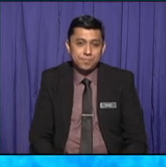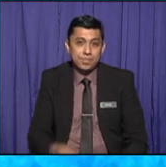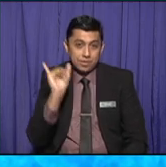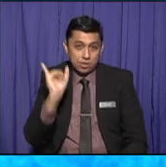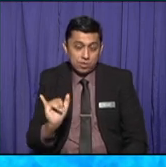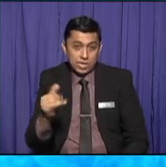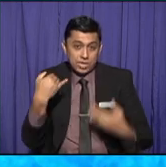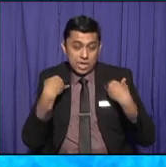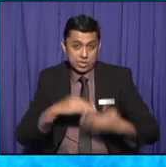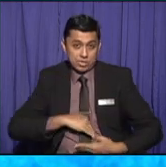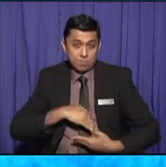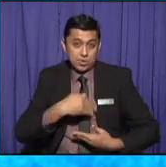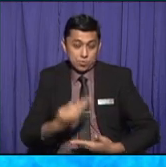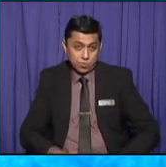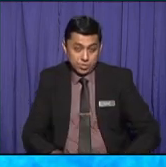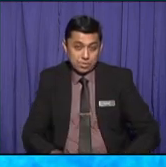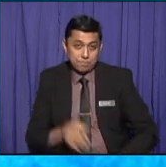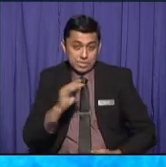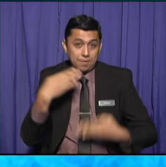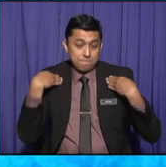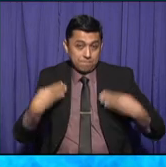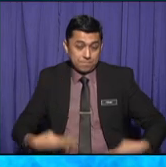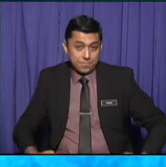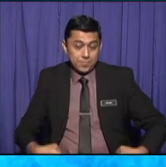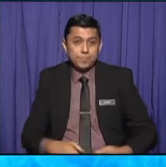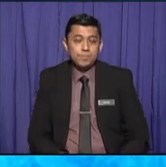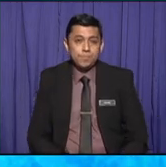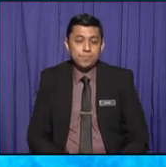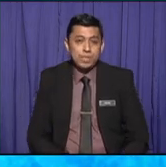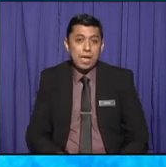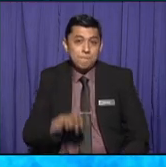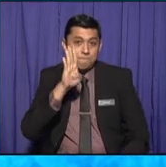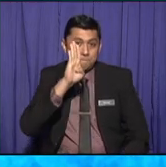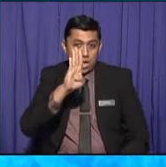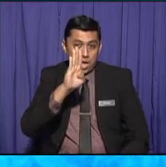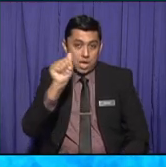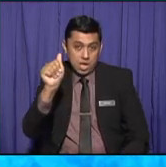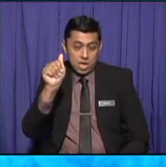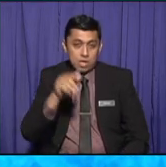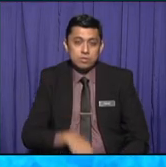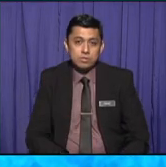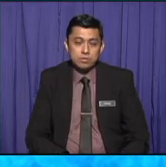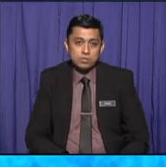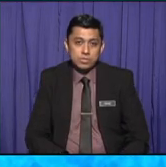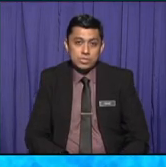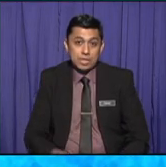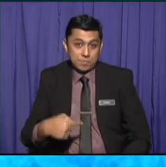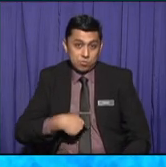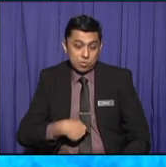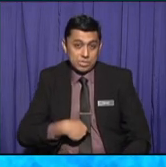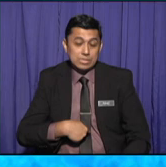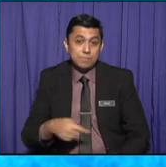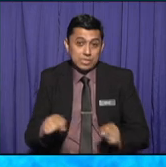Yang ada perut ini seperti badan bunyinya Ba. Yang ada perut ini